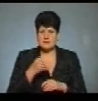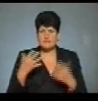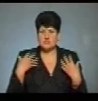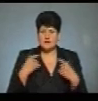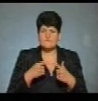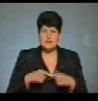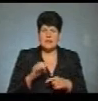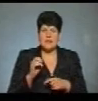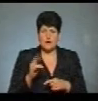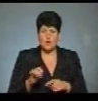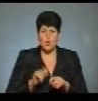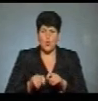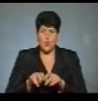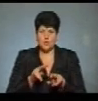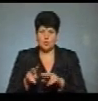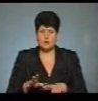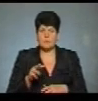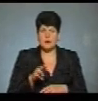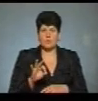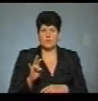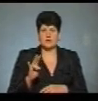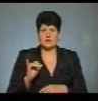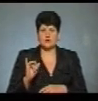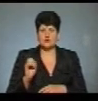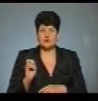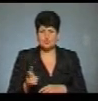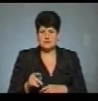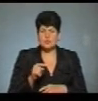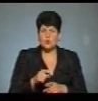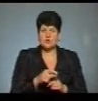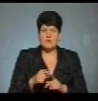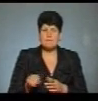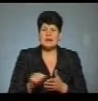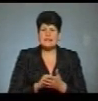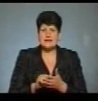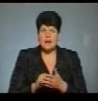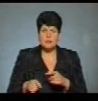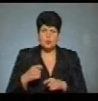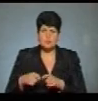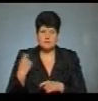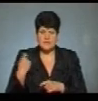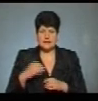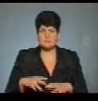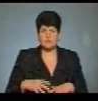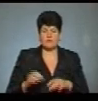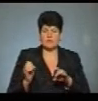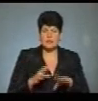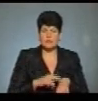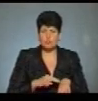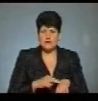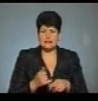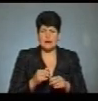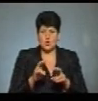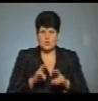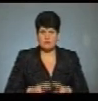відділу екологічного контролю інспекції Михайло Онищук. За його словами, матеріали про збитки пожежі інспектори передали до поліції для